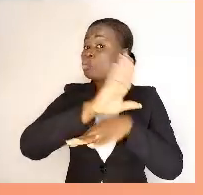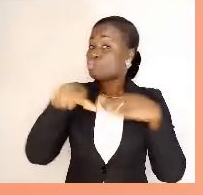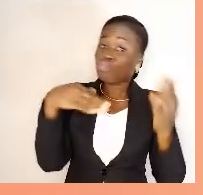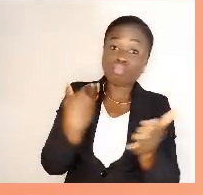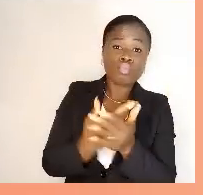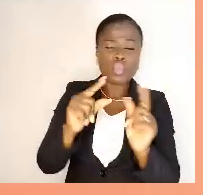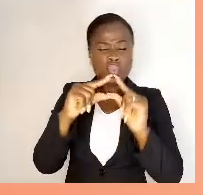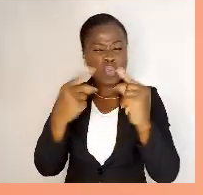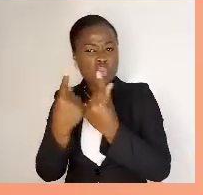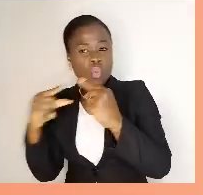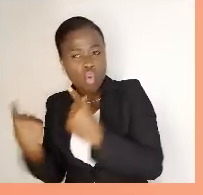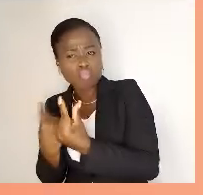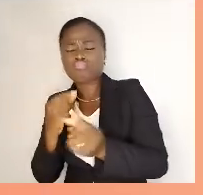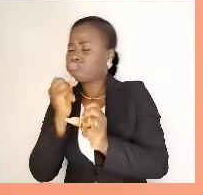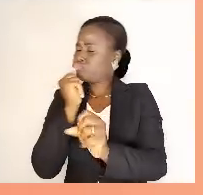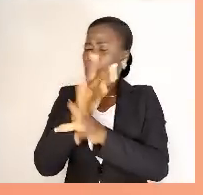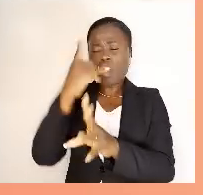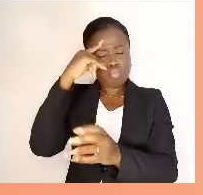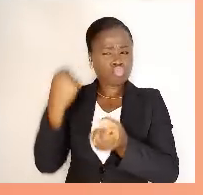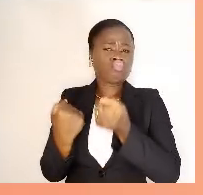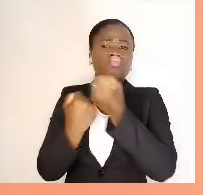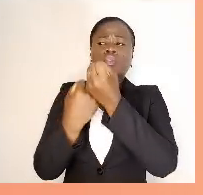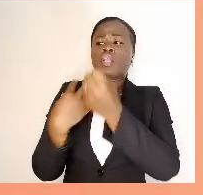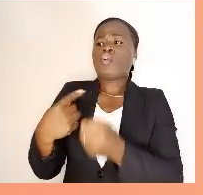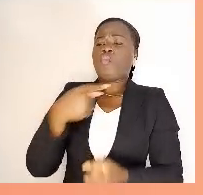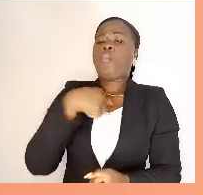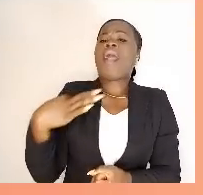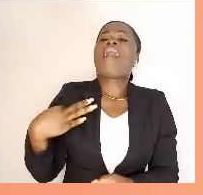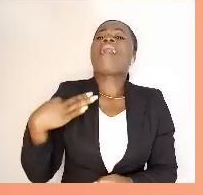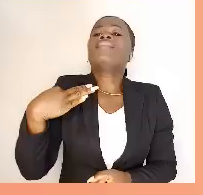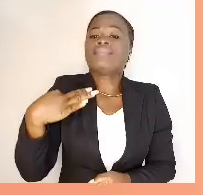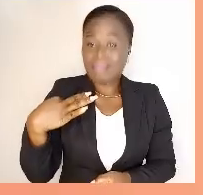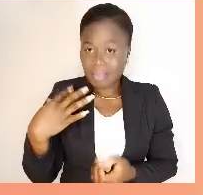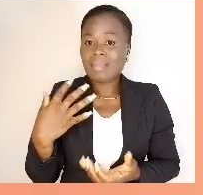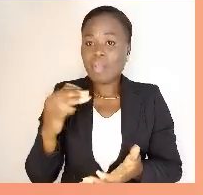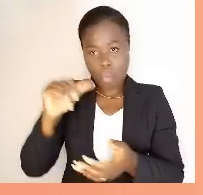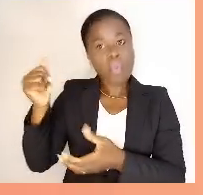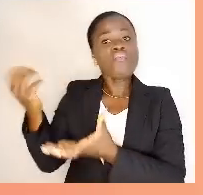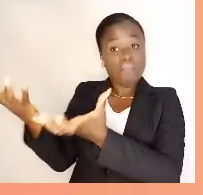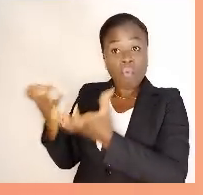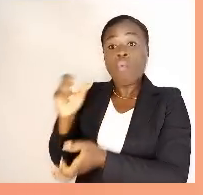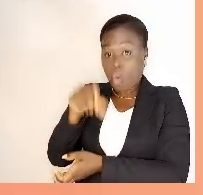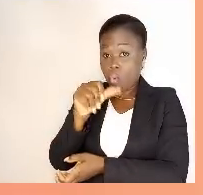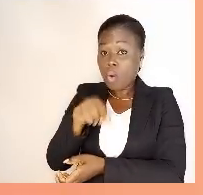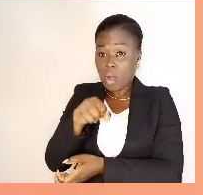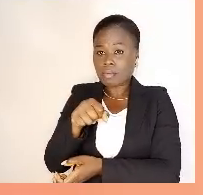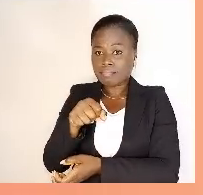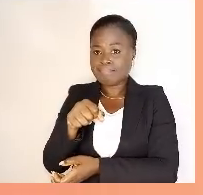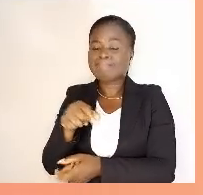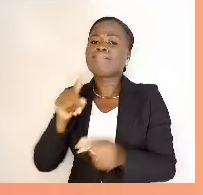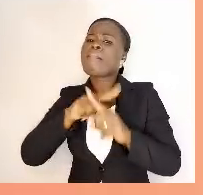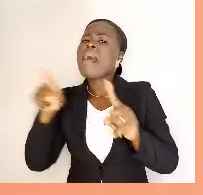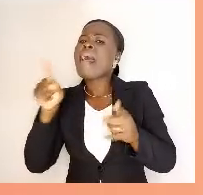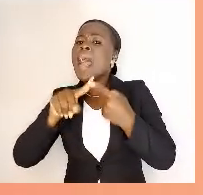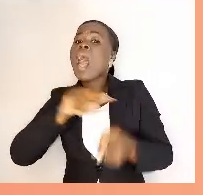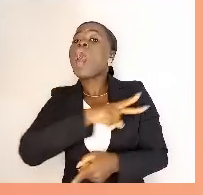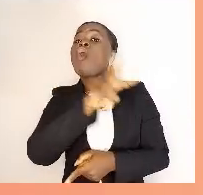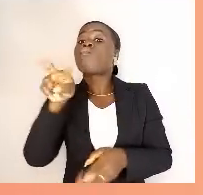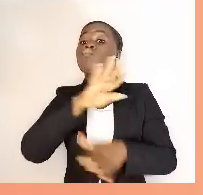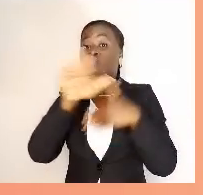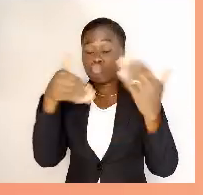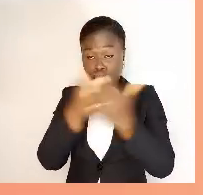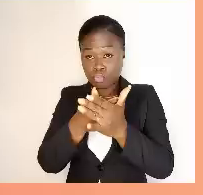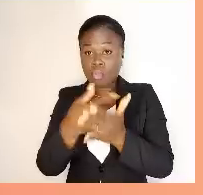groupes, tous déjà prêts pour mener le combat de ma réélection. À tous ces